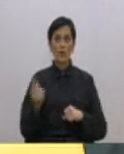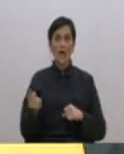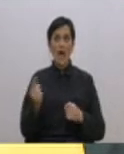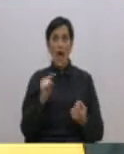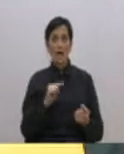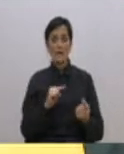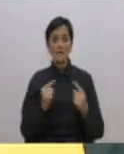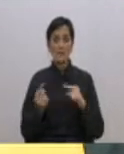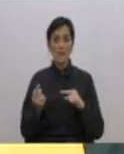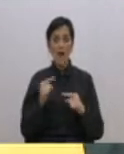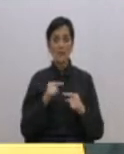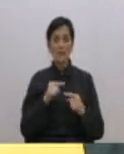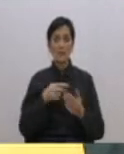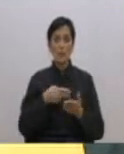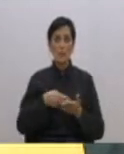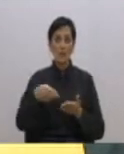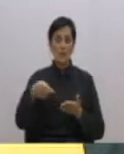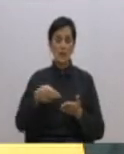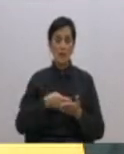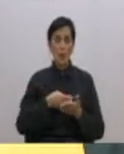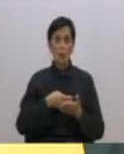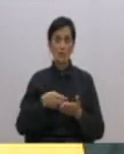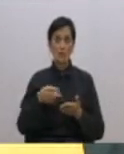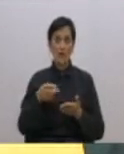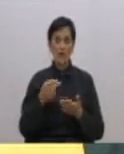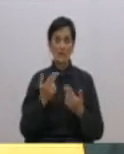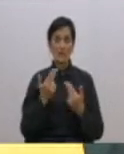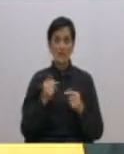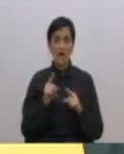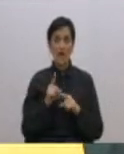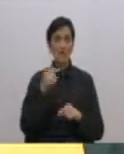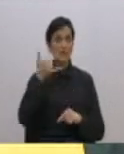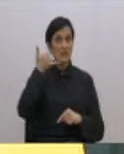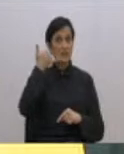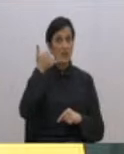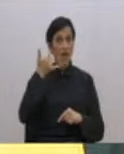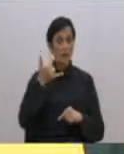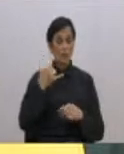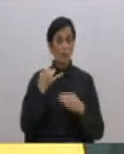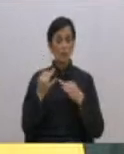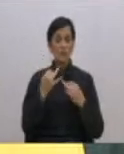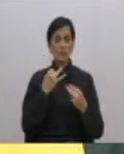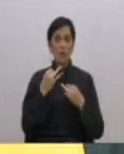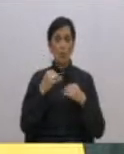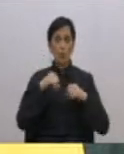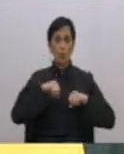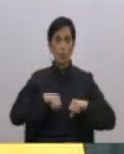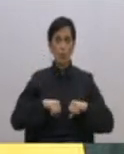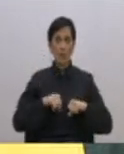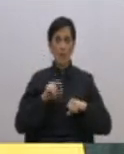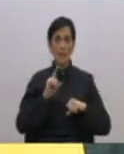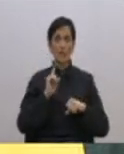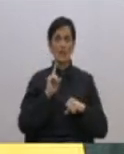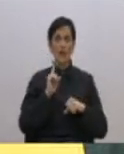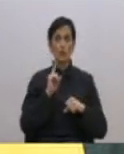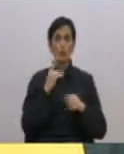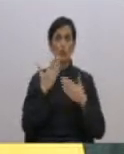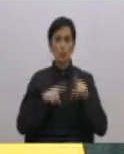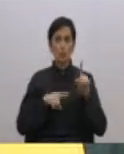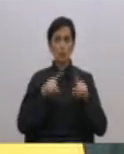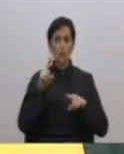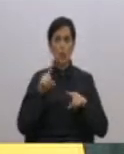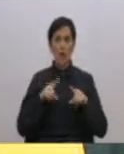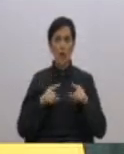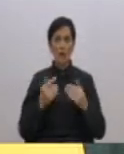ertmanetdan mimoțera da aseve sa telefonul sau obris upleba chemodis imisatvis rata ikonion komunikatsia